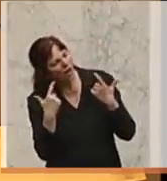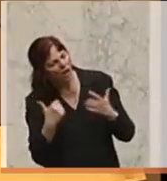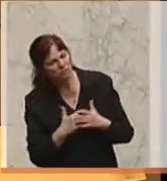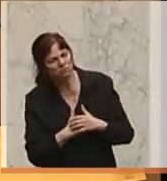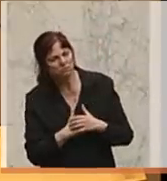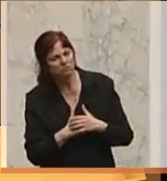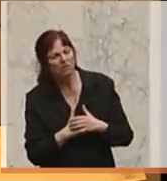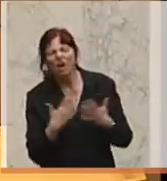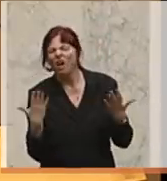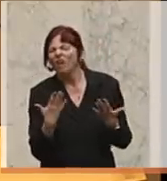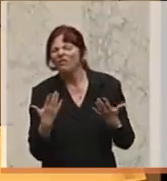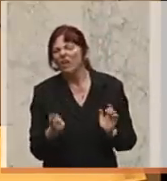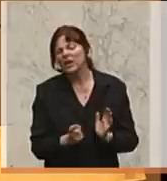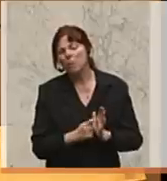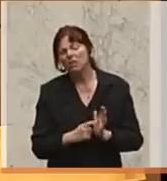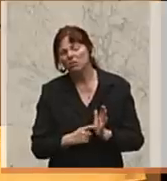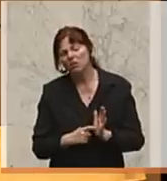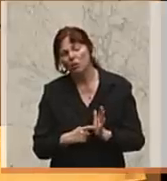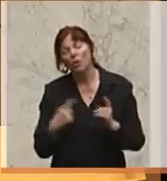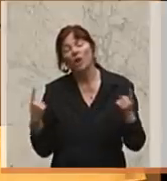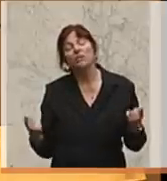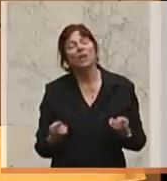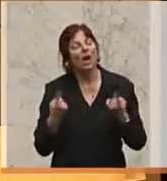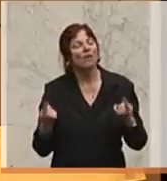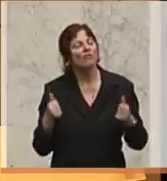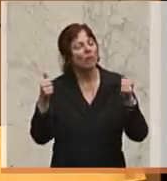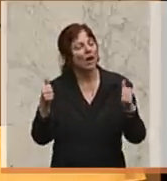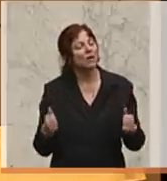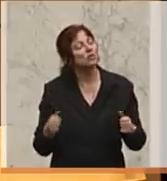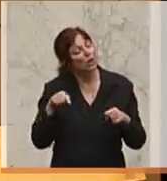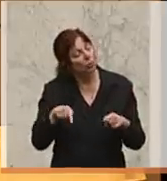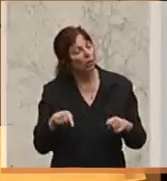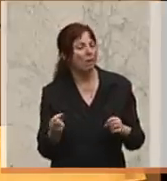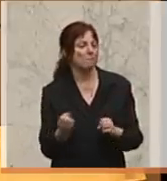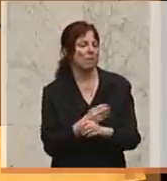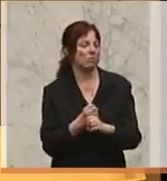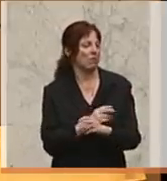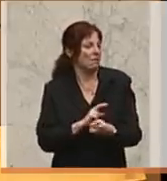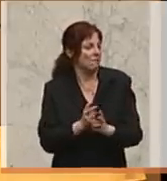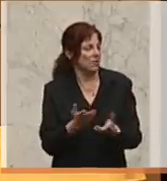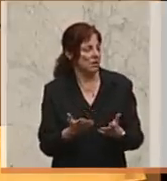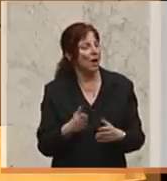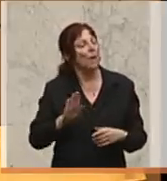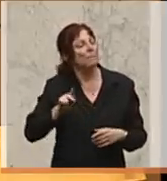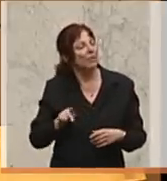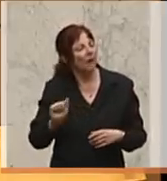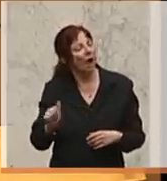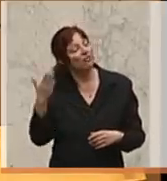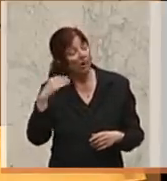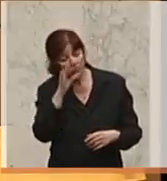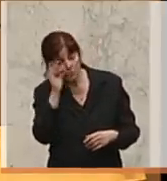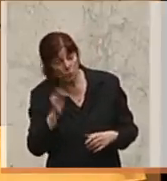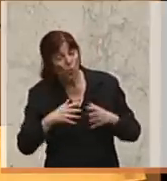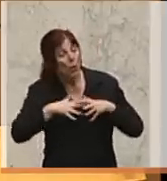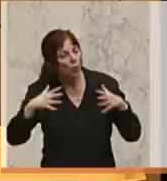welchen Konditionen erfolgten die Werbeeinschaltungen in den genannten Medien? Wurde seitens des BK versucht, bei größeren Auftragsvolumen bzw. den